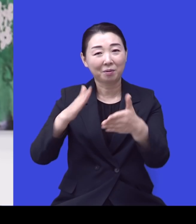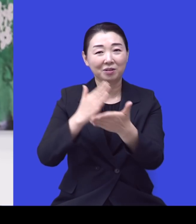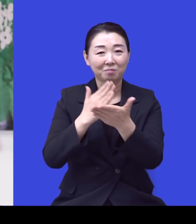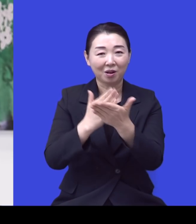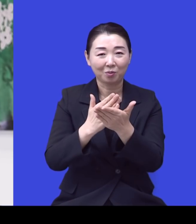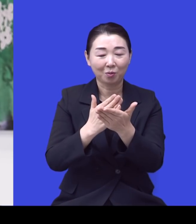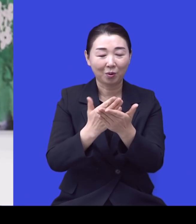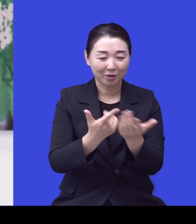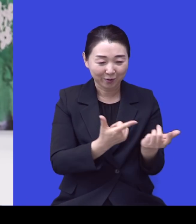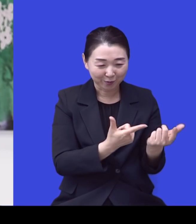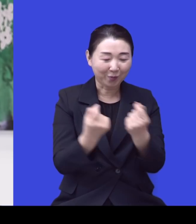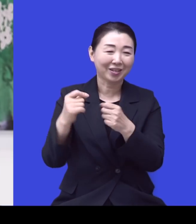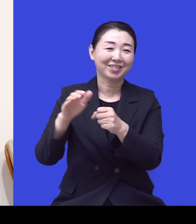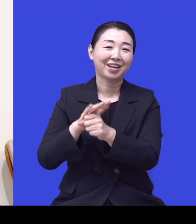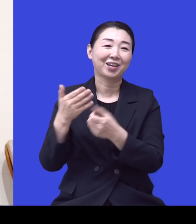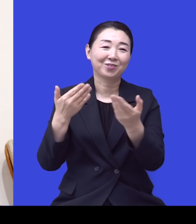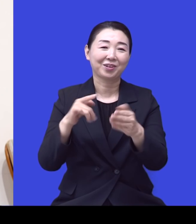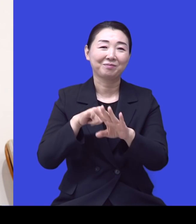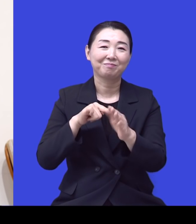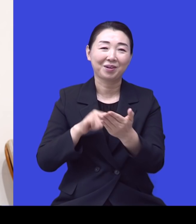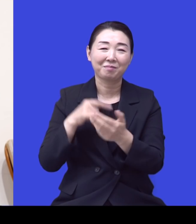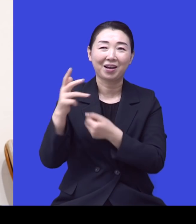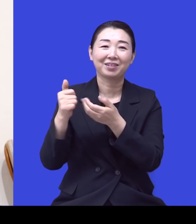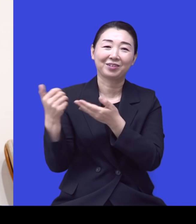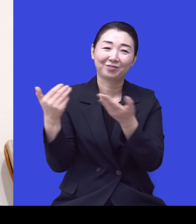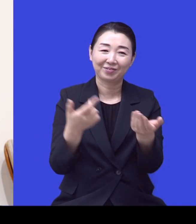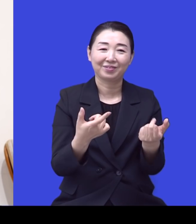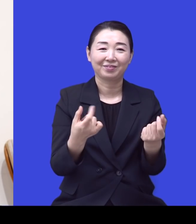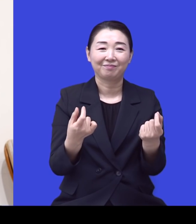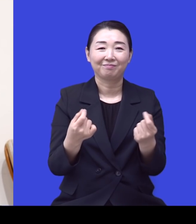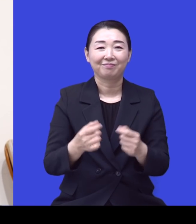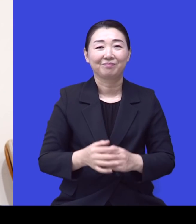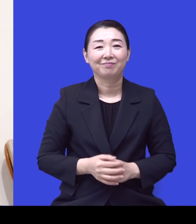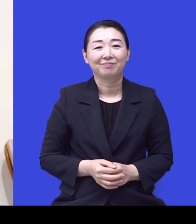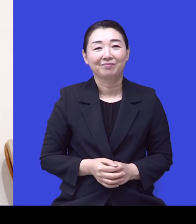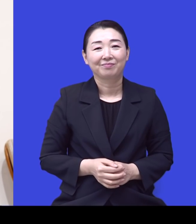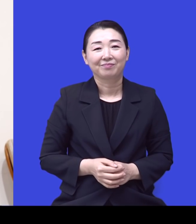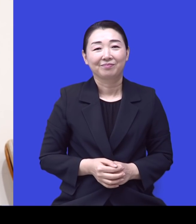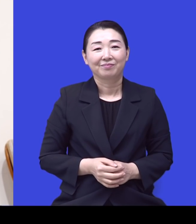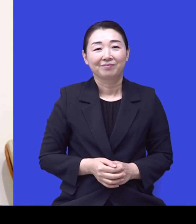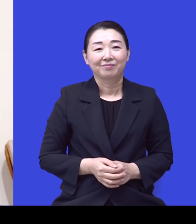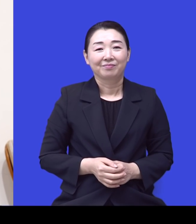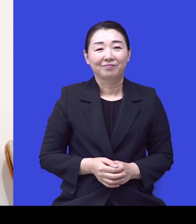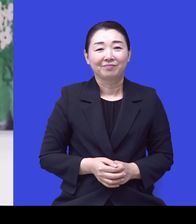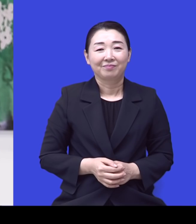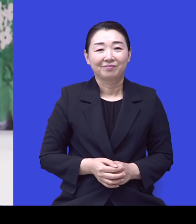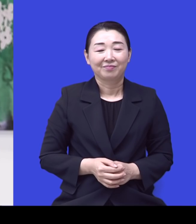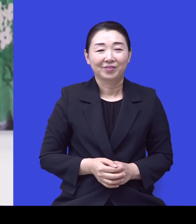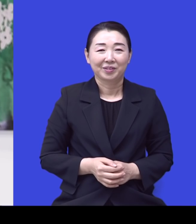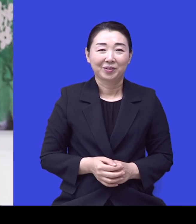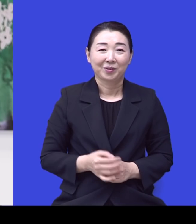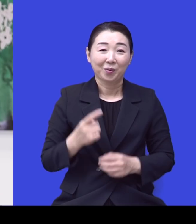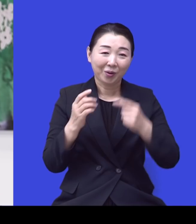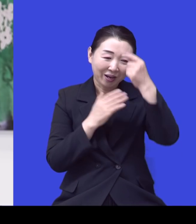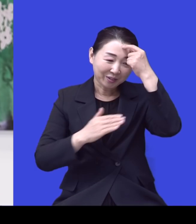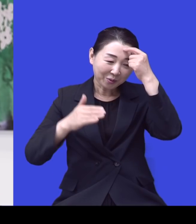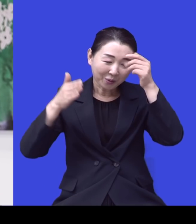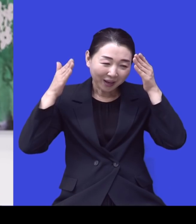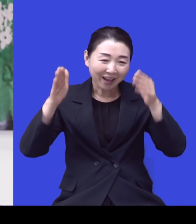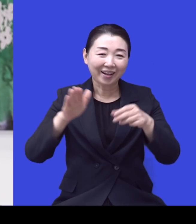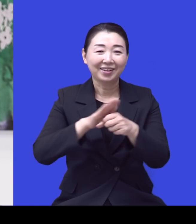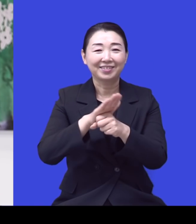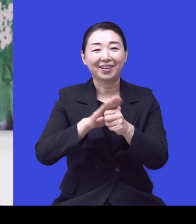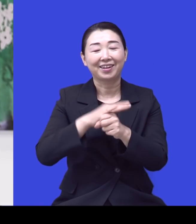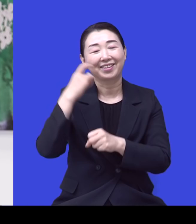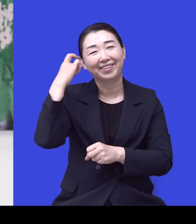말고 똑같이 사랑해 주라는 그런 마음을 하나님께서 주신 것 같다는 생각이 들어가지고 그 성도를 향한 그 사랑이